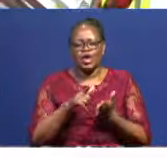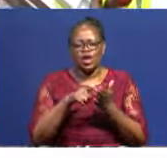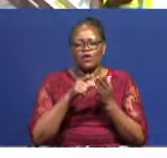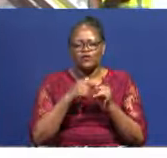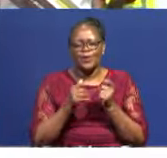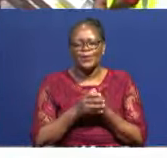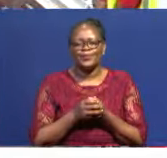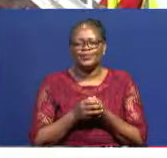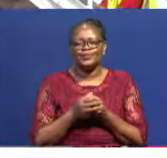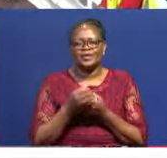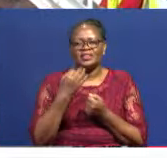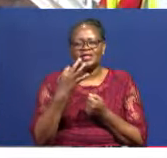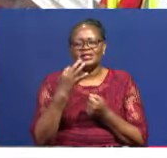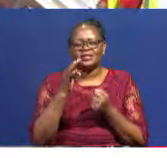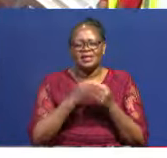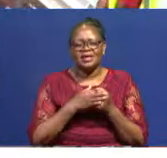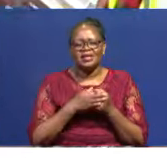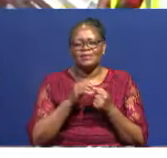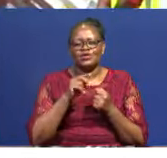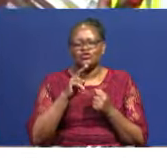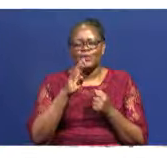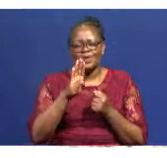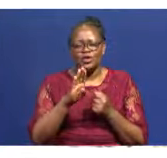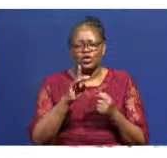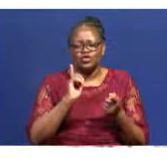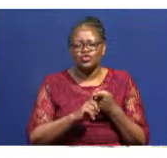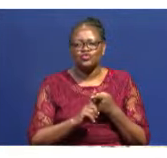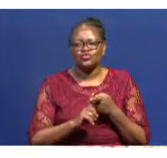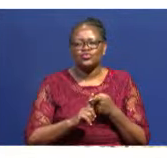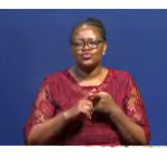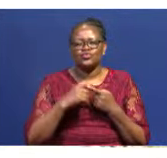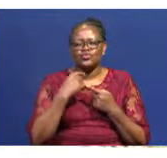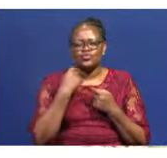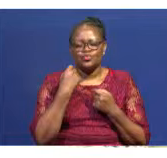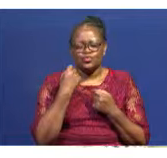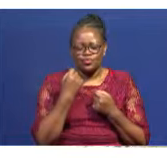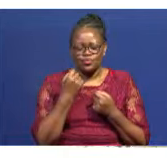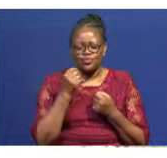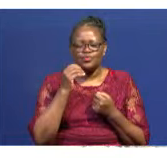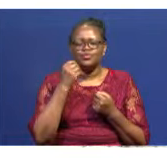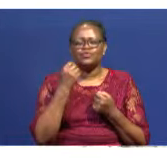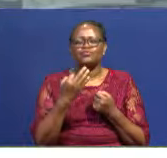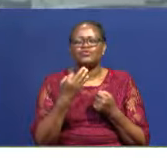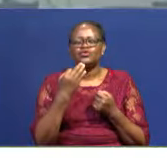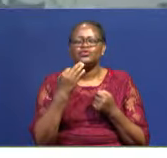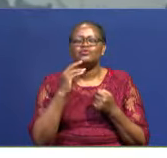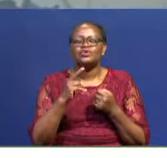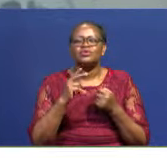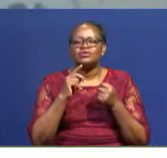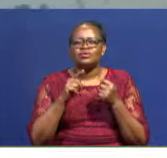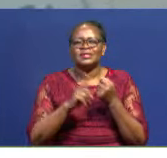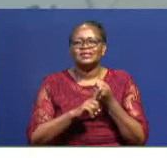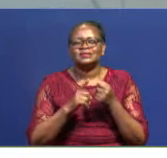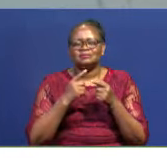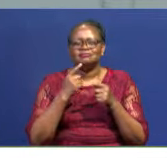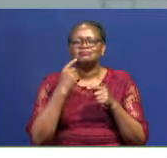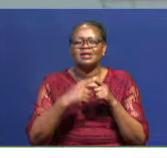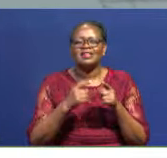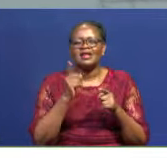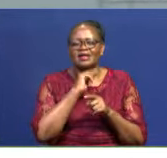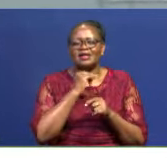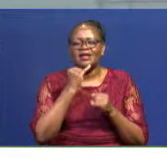kutoka shilingi bilioni 38.2 hadi shilingi bilioni 22.6 katika kipindi cha mwaka